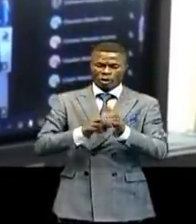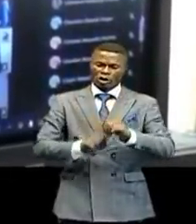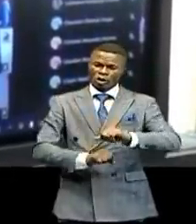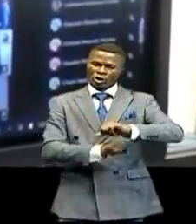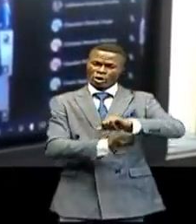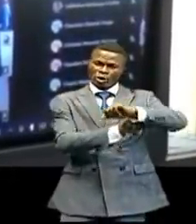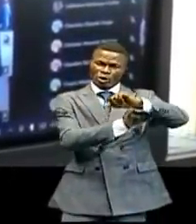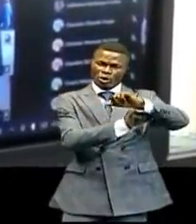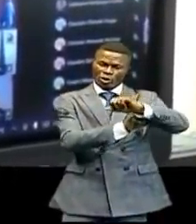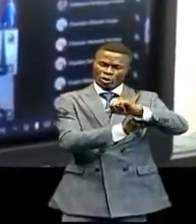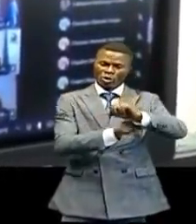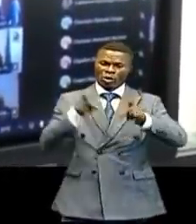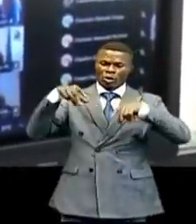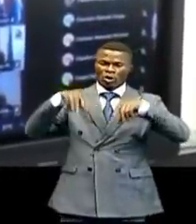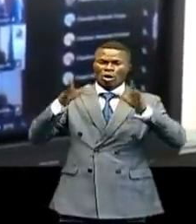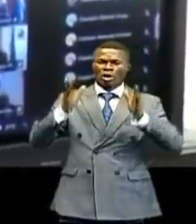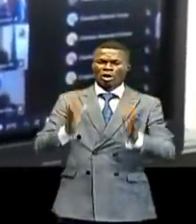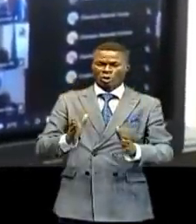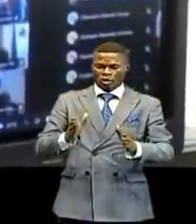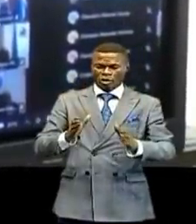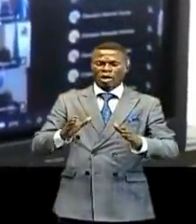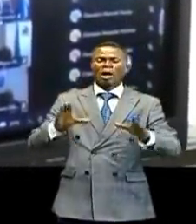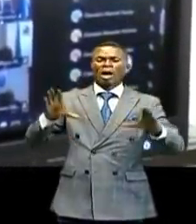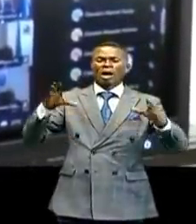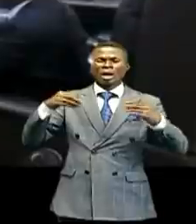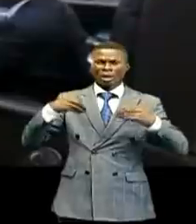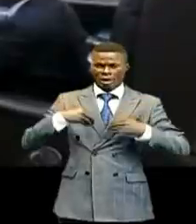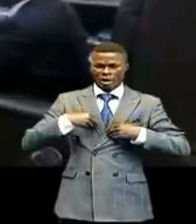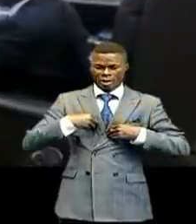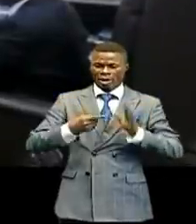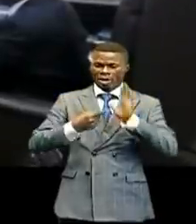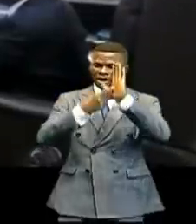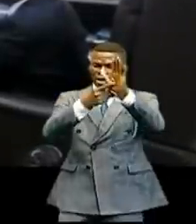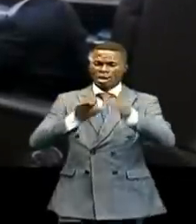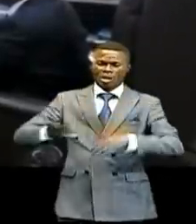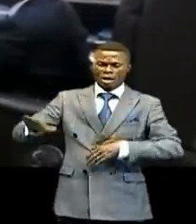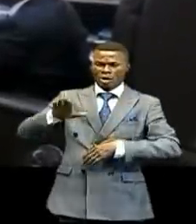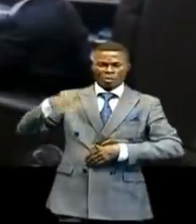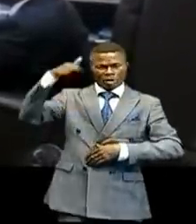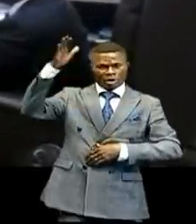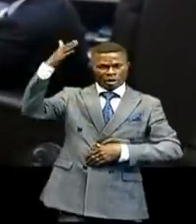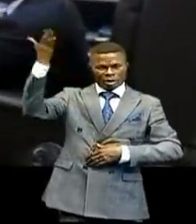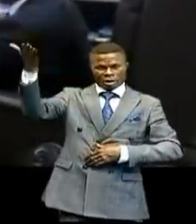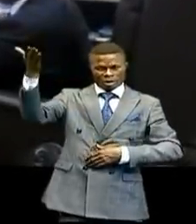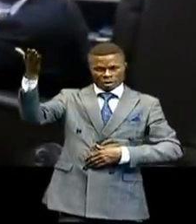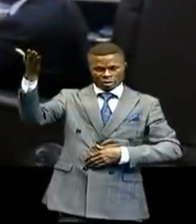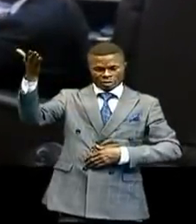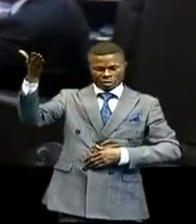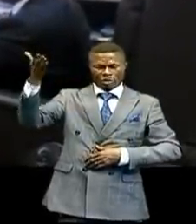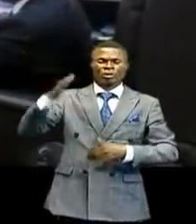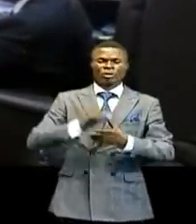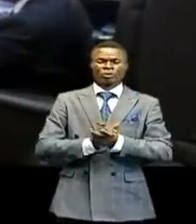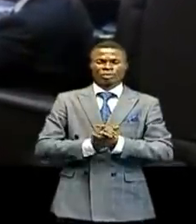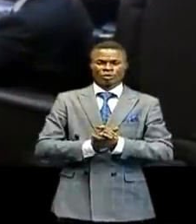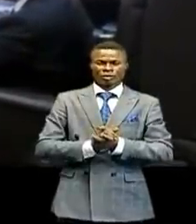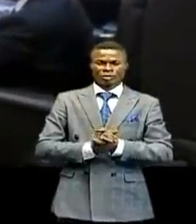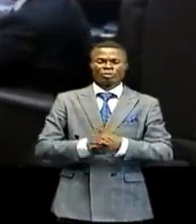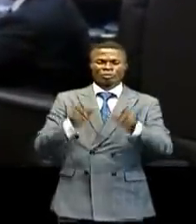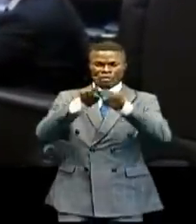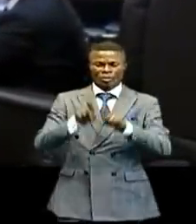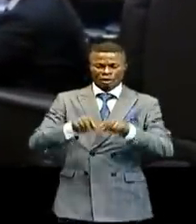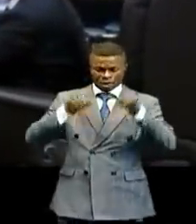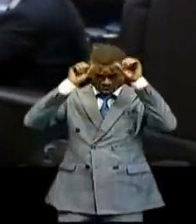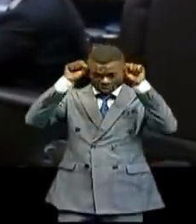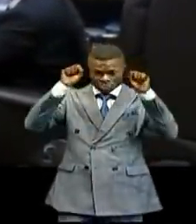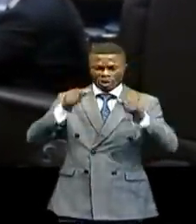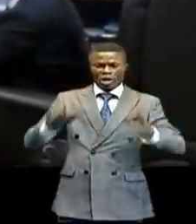d'accompagner les compatriotes qui répondent au profil de représenter les pays au sein des organisations internationales. Il a